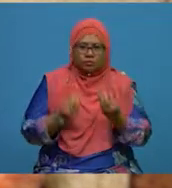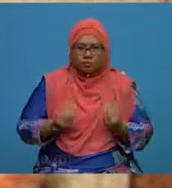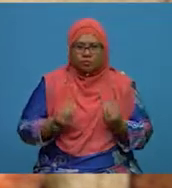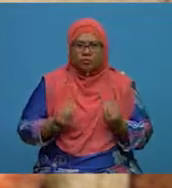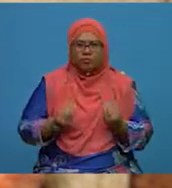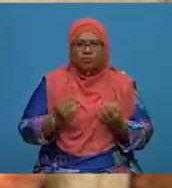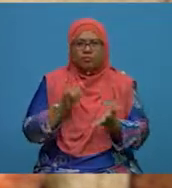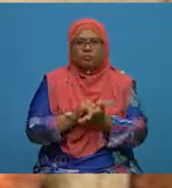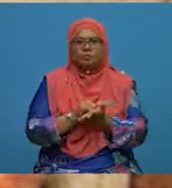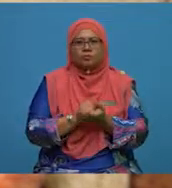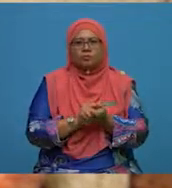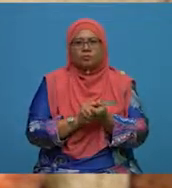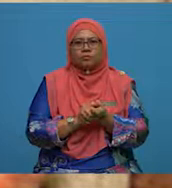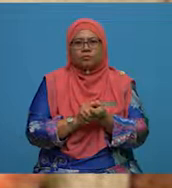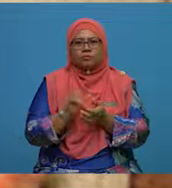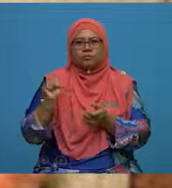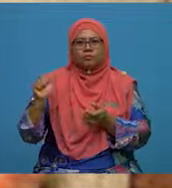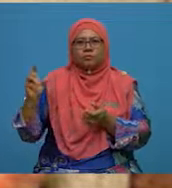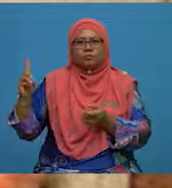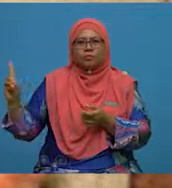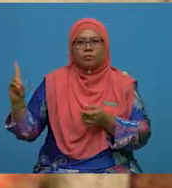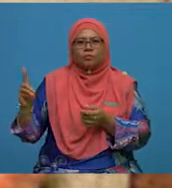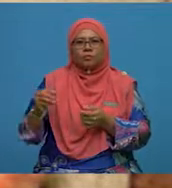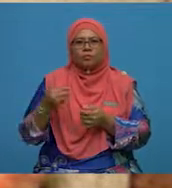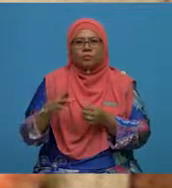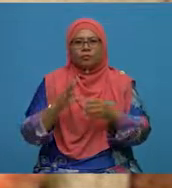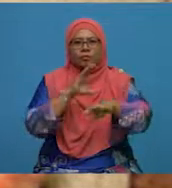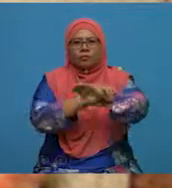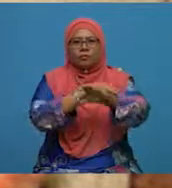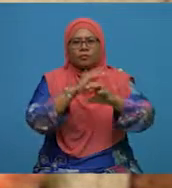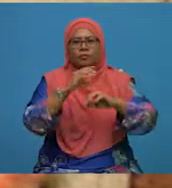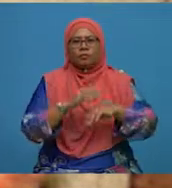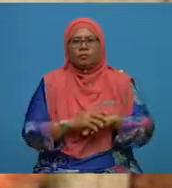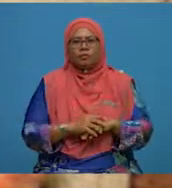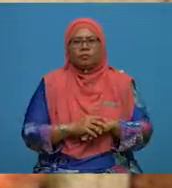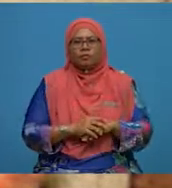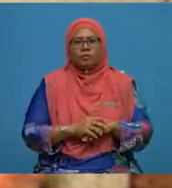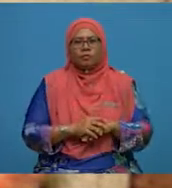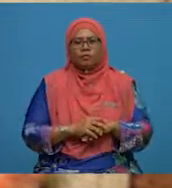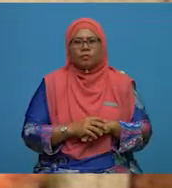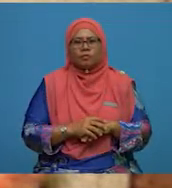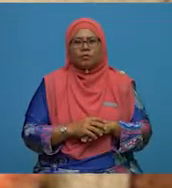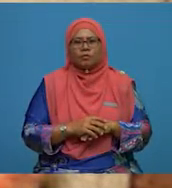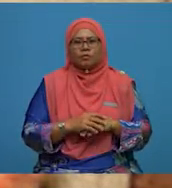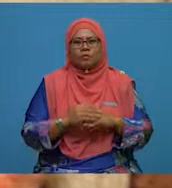tuntutan tersebut. Sa'ad Zaghlul telah ditangkap oleh British dan